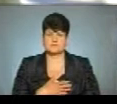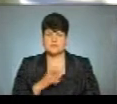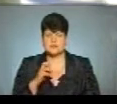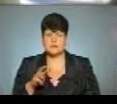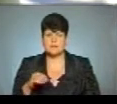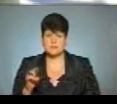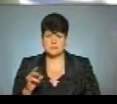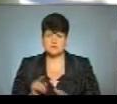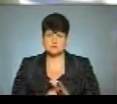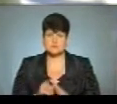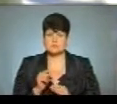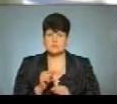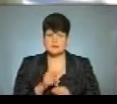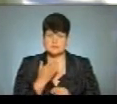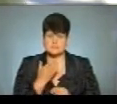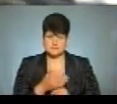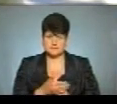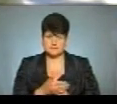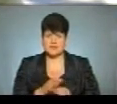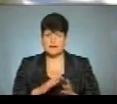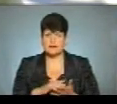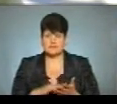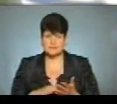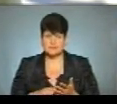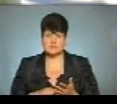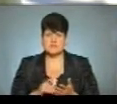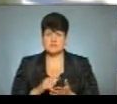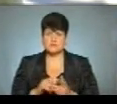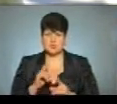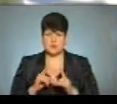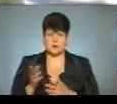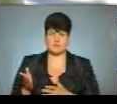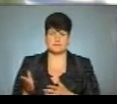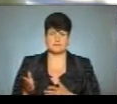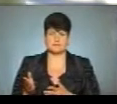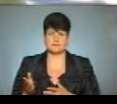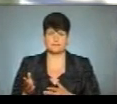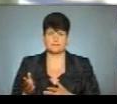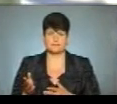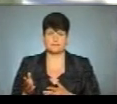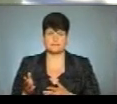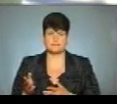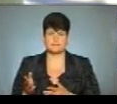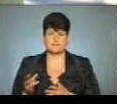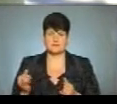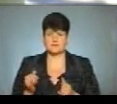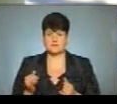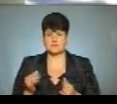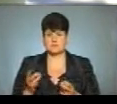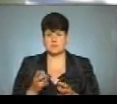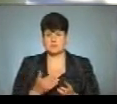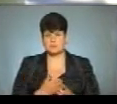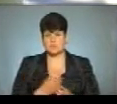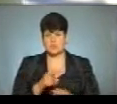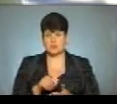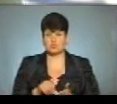державного майна. Спочатку треба з них питати, далі вже з міської ради. І треба бажання